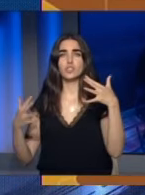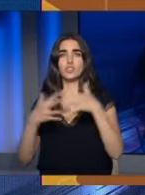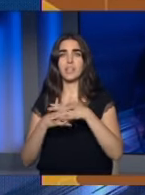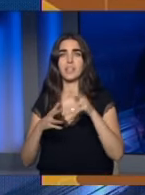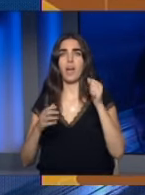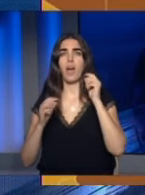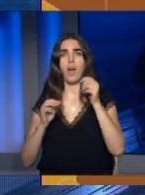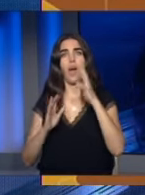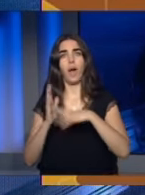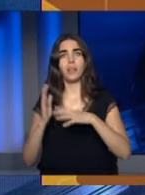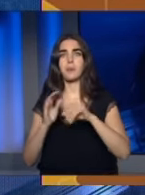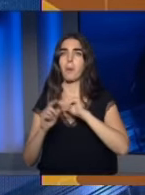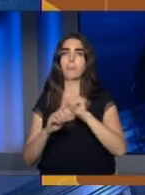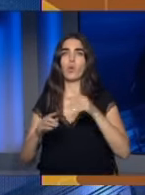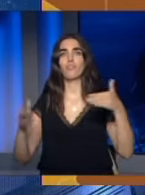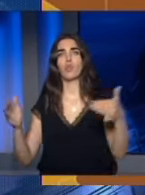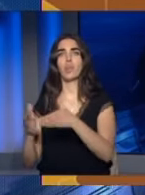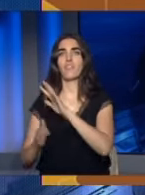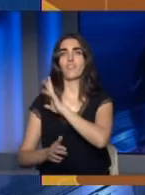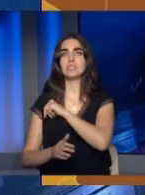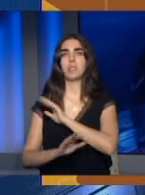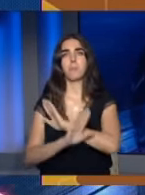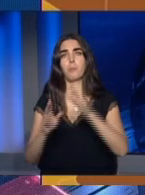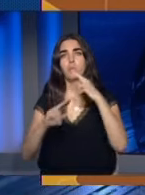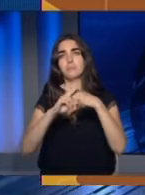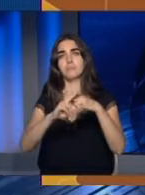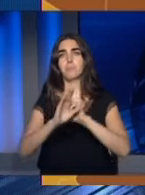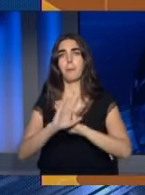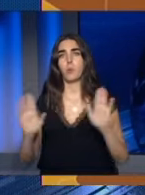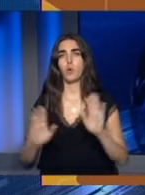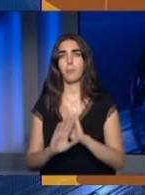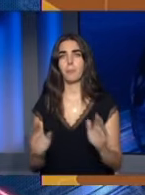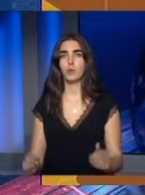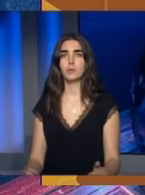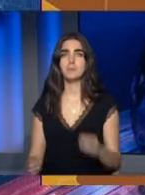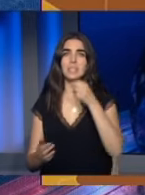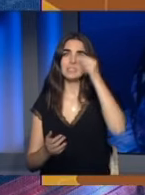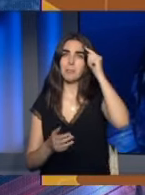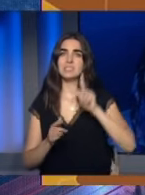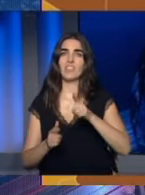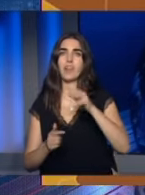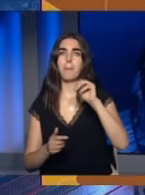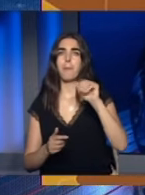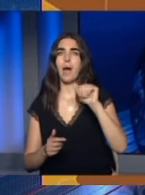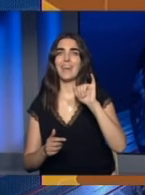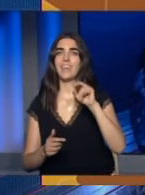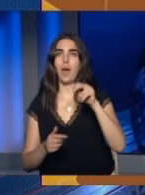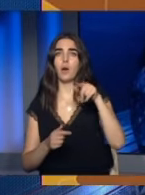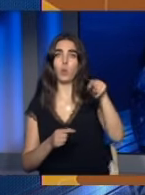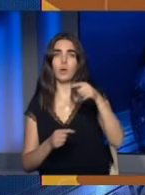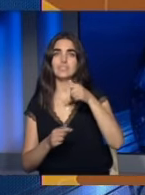تابعه لشركه انتهكت لشركات انتهكت قرار حضر الدخول الى موانئ فلسطين المحتله منها سفينه